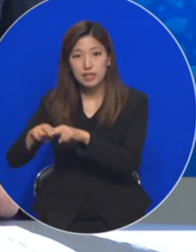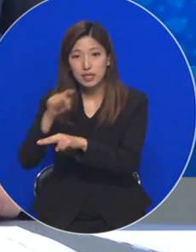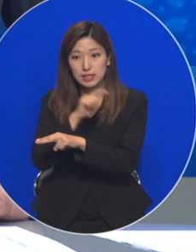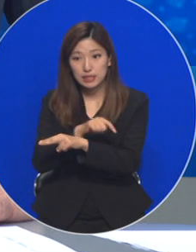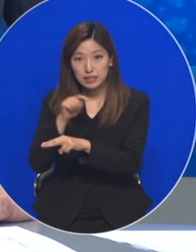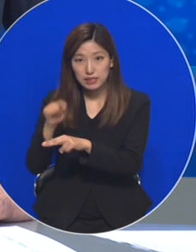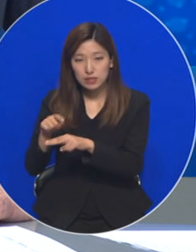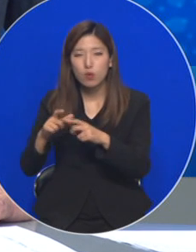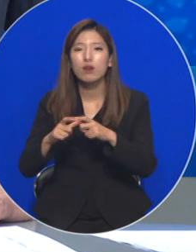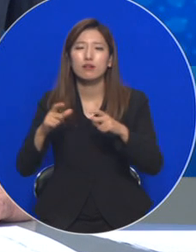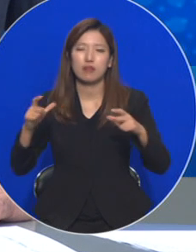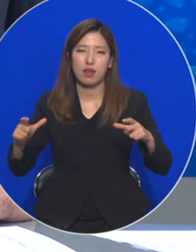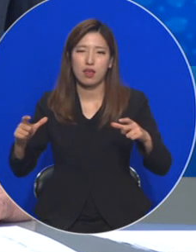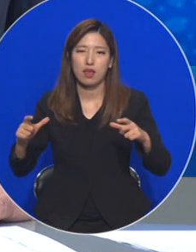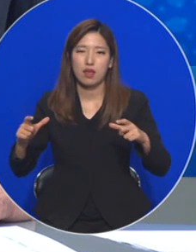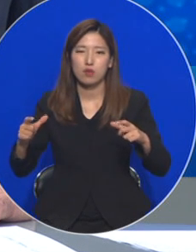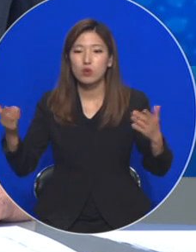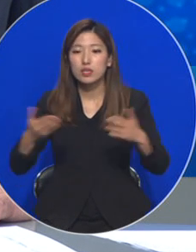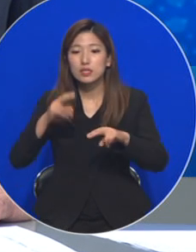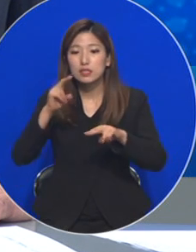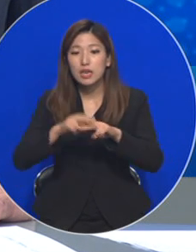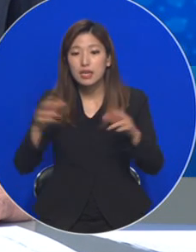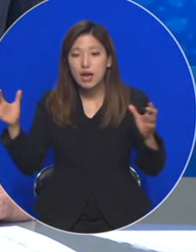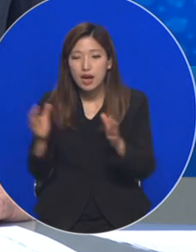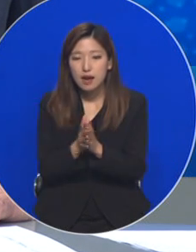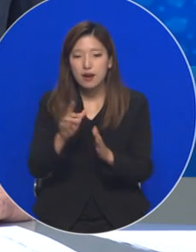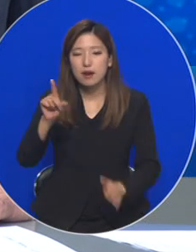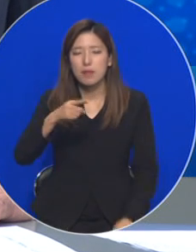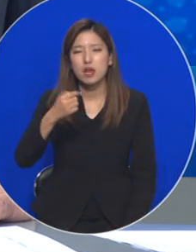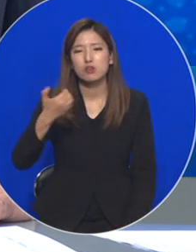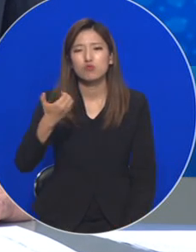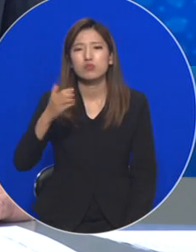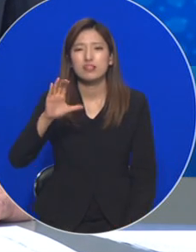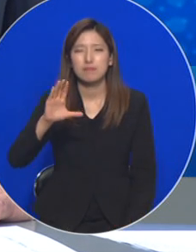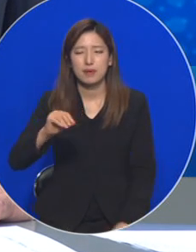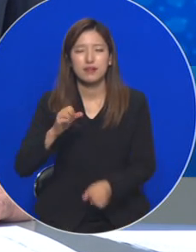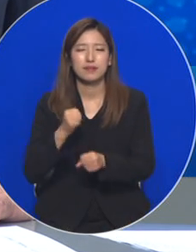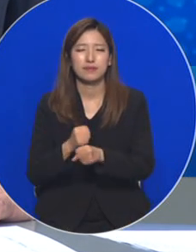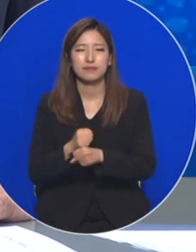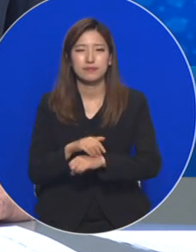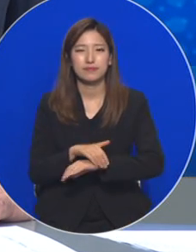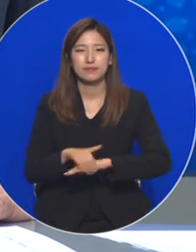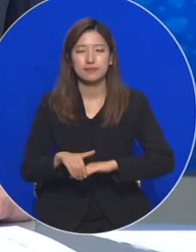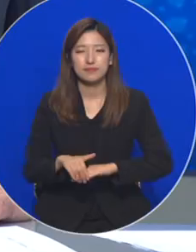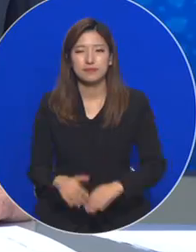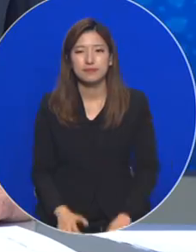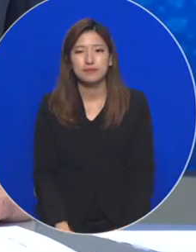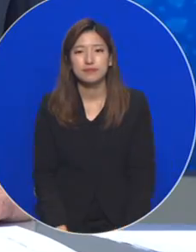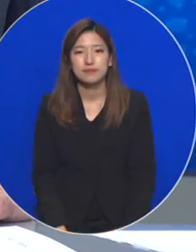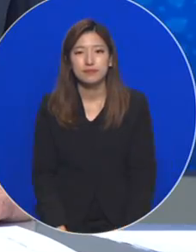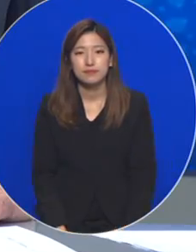일자리 190 만개를 창출할 계획입니다 먼 전문기업 기자입니다